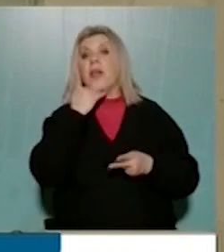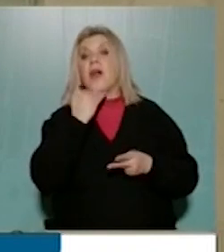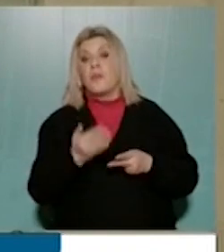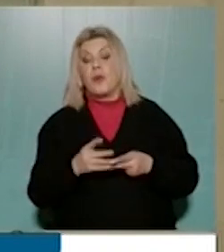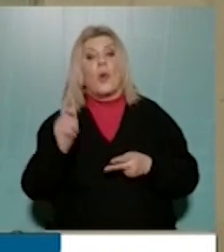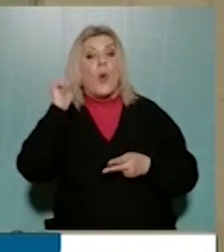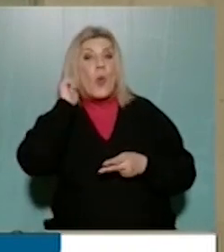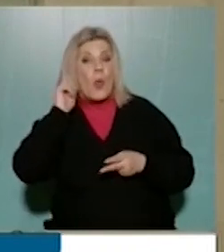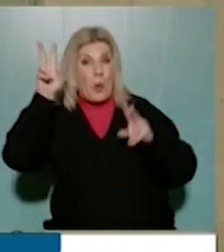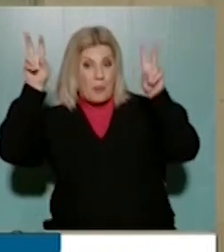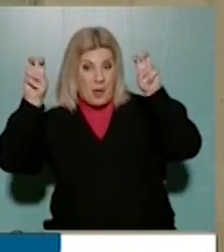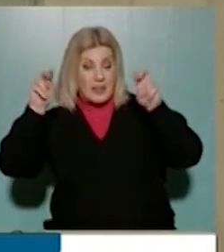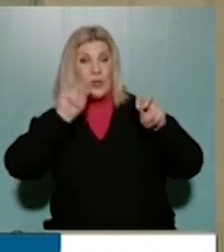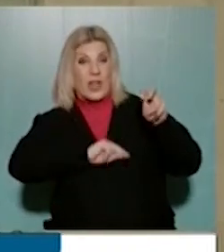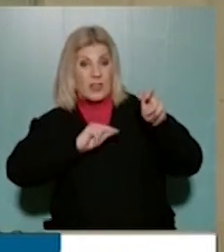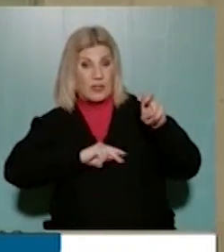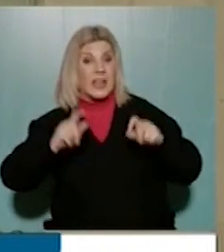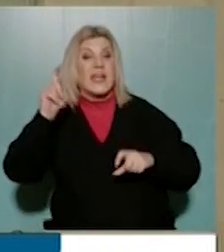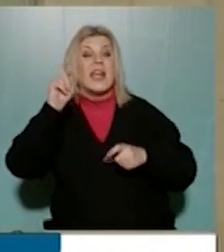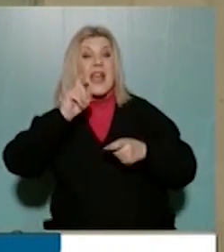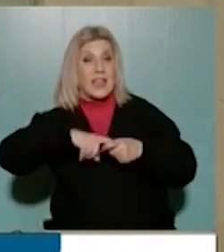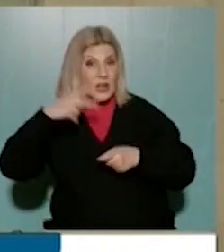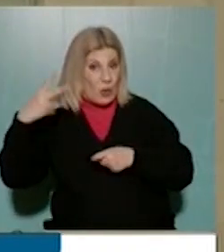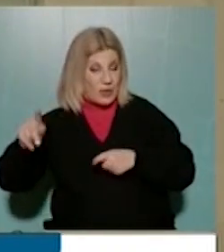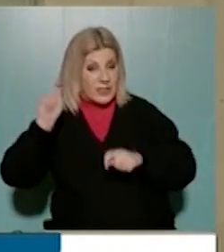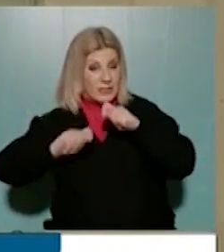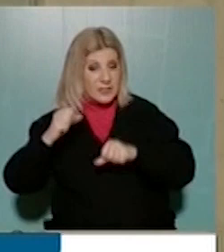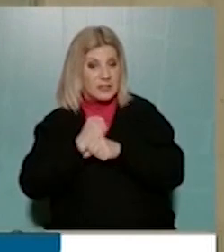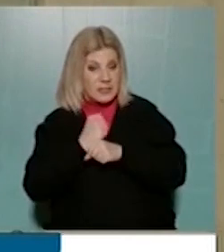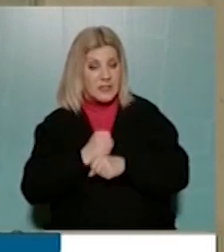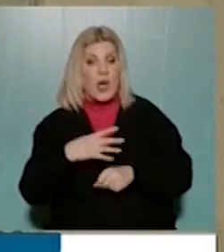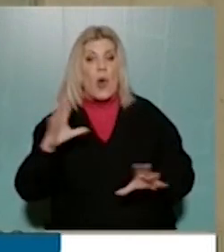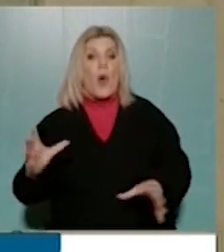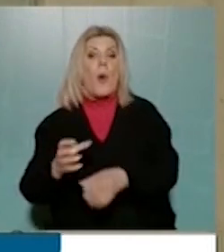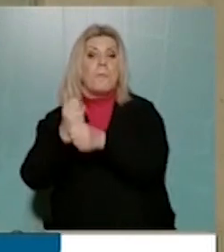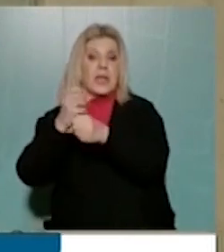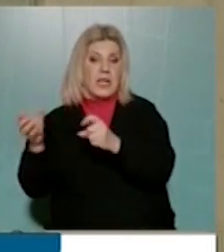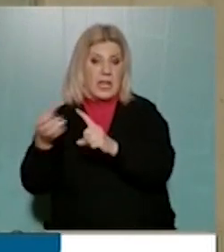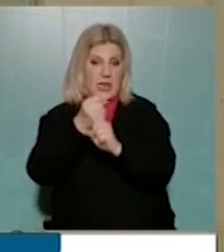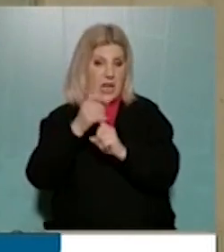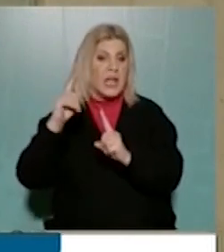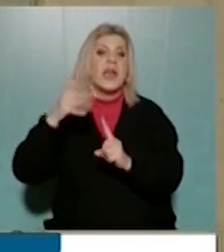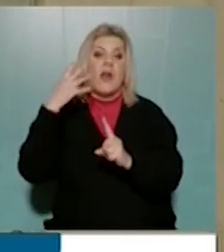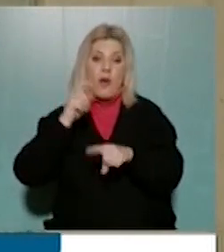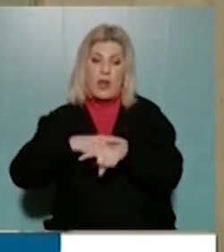στο όνομα των κερδών των κατασκευαστικών εταιρειών να βρισκόμαστε μια ολόκληρη πόλη σε ομηρία είναι ώρα ευθύνης για όλους ευχαριστώ